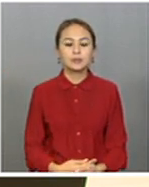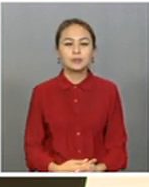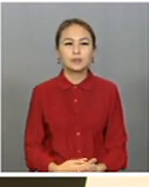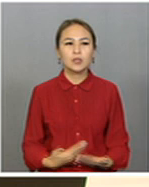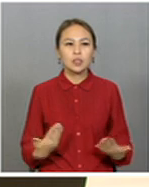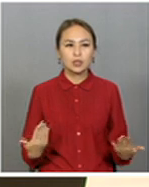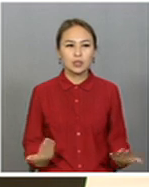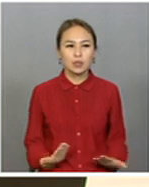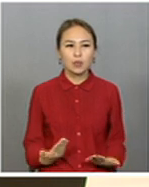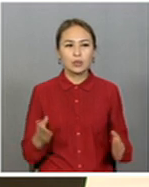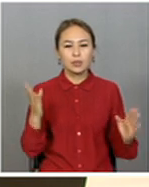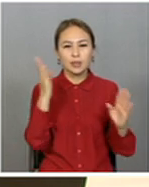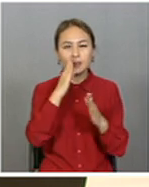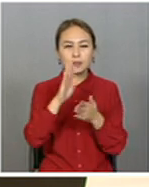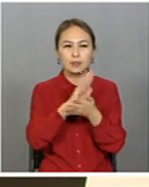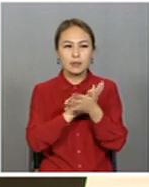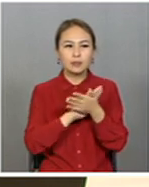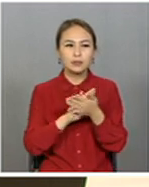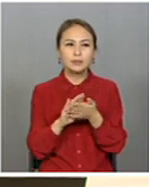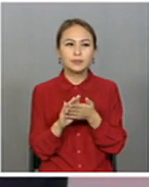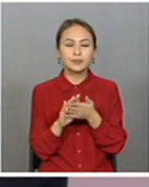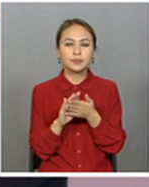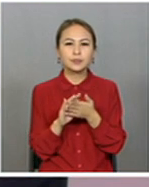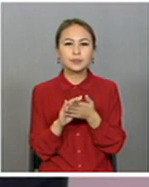Шіркін ауаның тазасын ай.